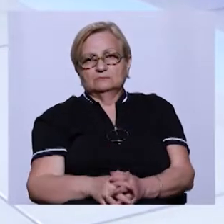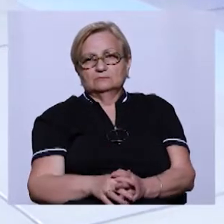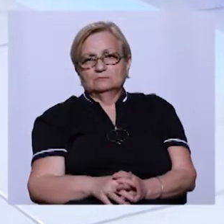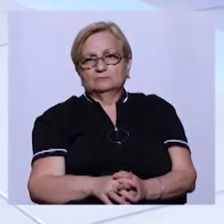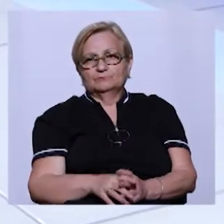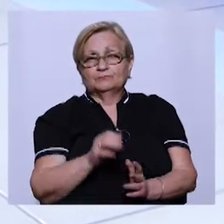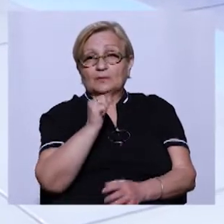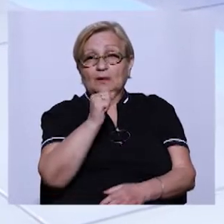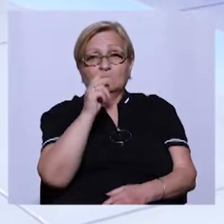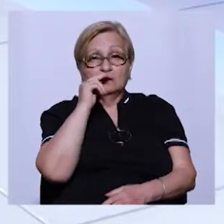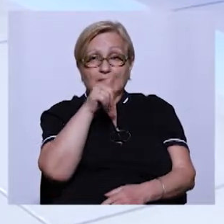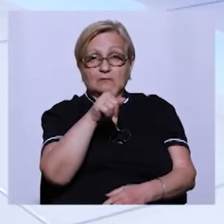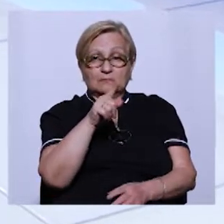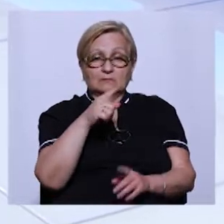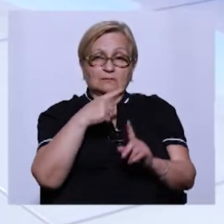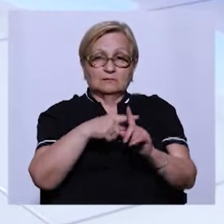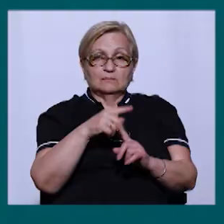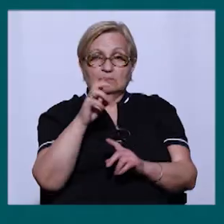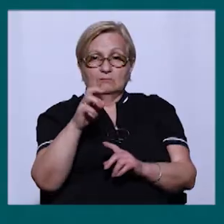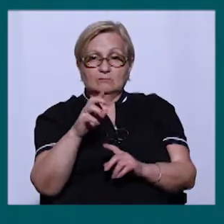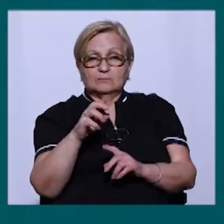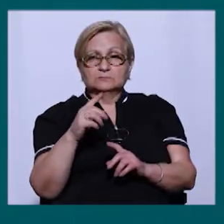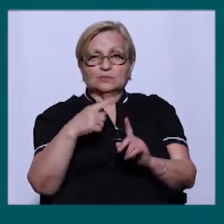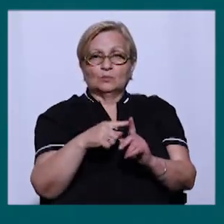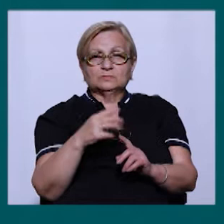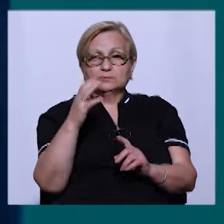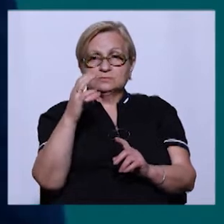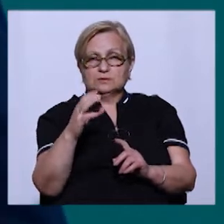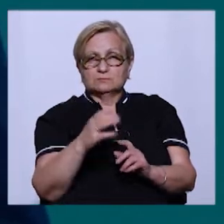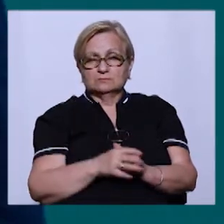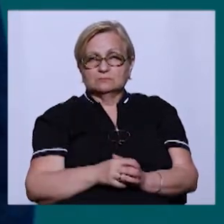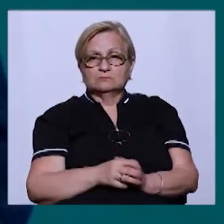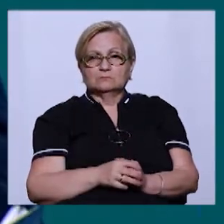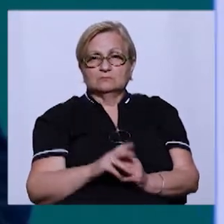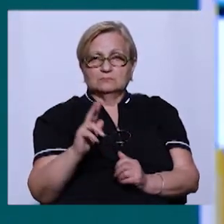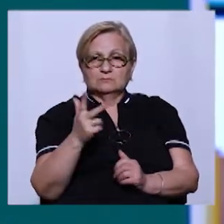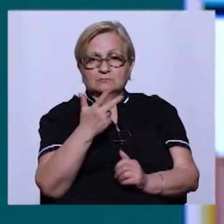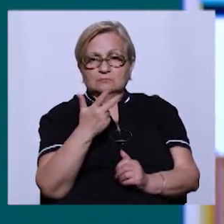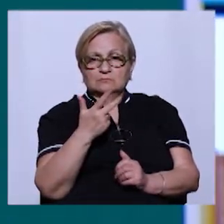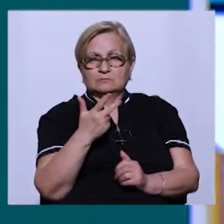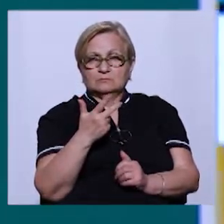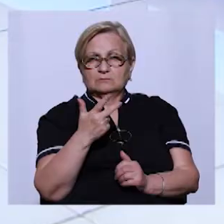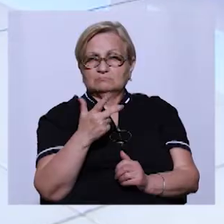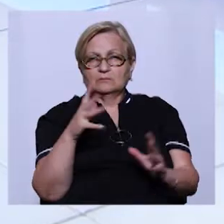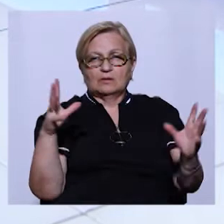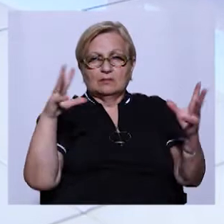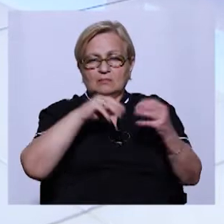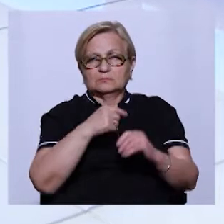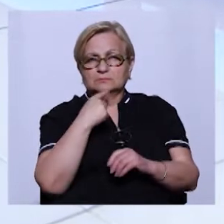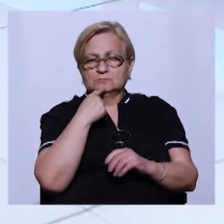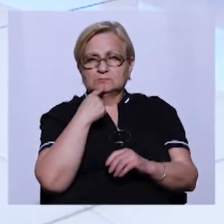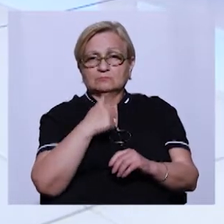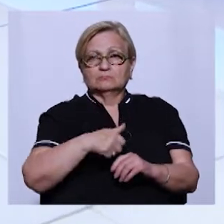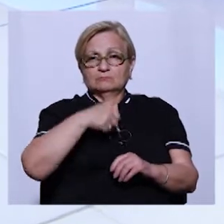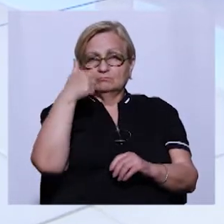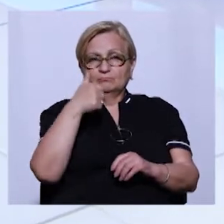რიცხვს A-ს უნდა დაუმატო B და უნდა დაუმატო C. სამი რიცხვი დროდ ვერ შევკრიბავ. შემიძლია